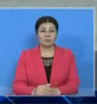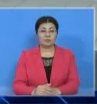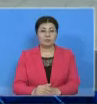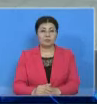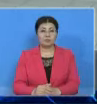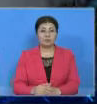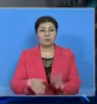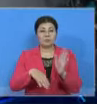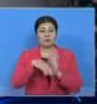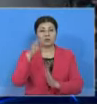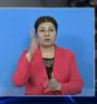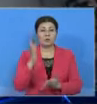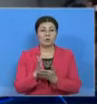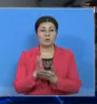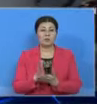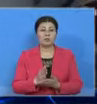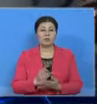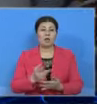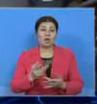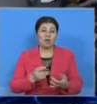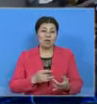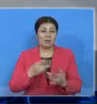ептен көріне берсін. Онан соң мерекелік шара